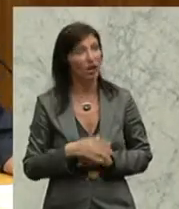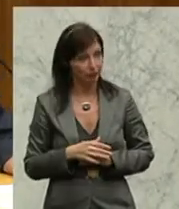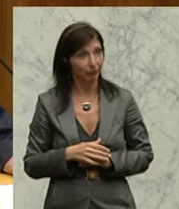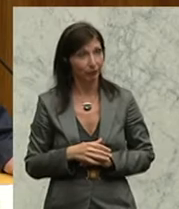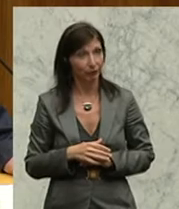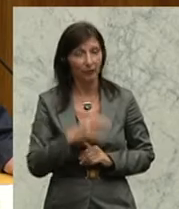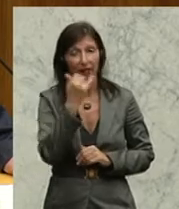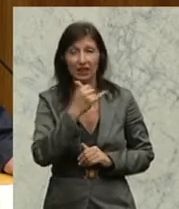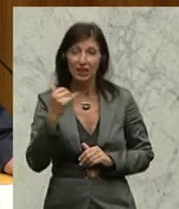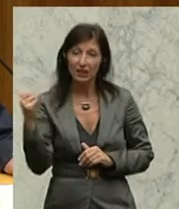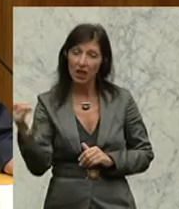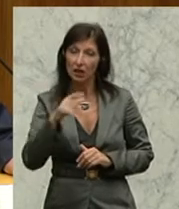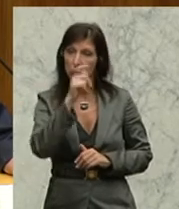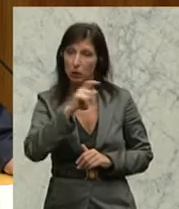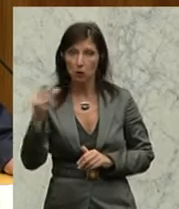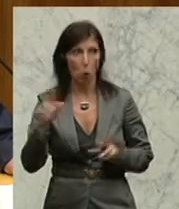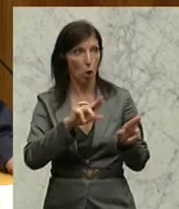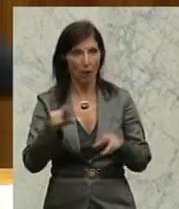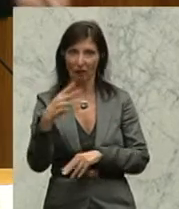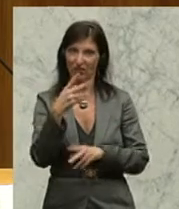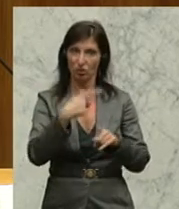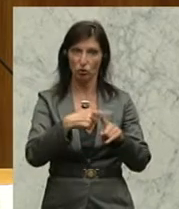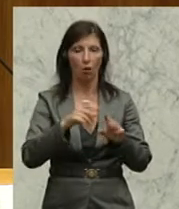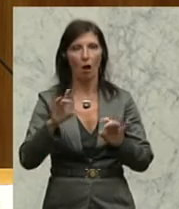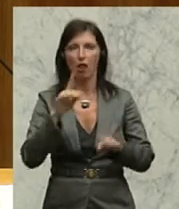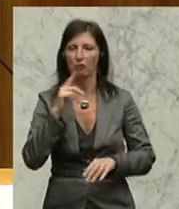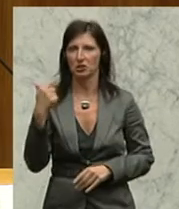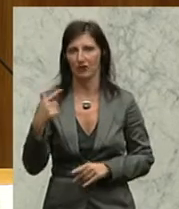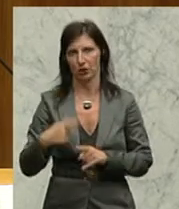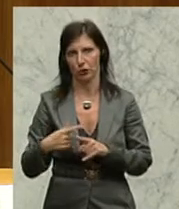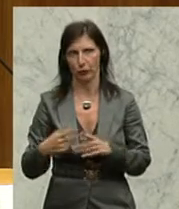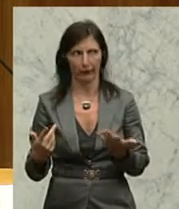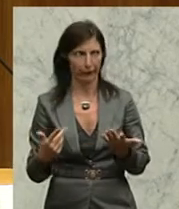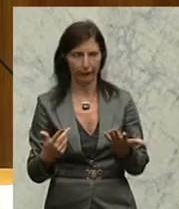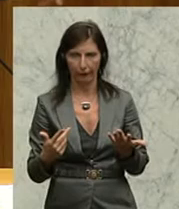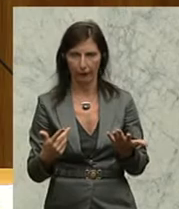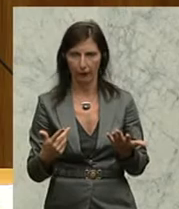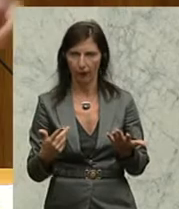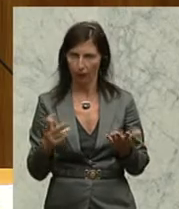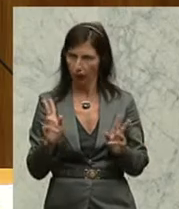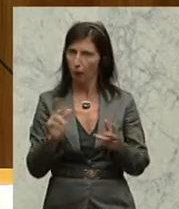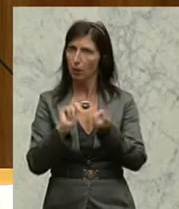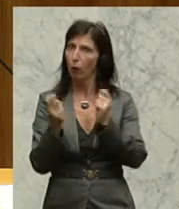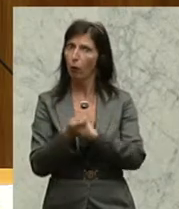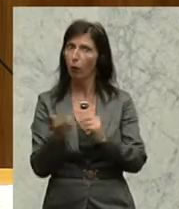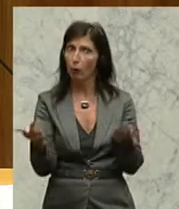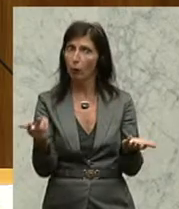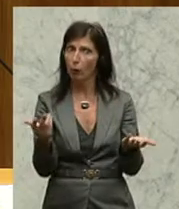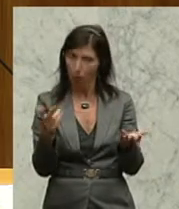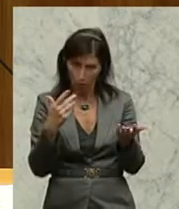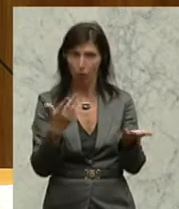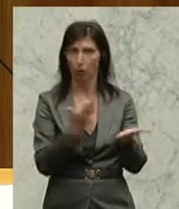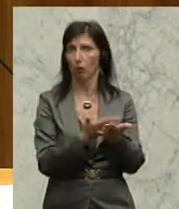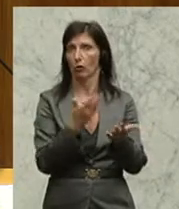40 stunden arbeiten muss der lehrer ist mit komik stunden aus um betrieb das kann man ja auch ändern immer wieder dass wir gerechtigkeit so dass man eine